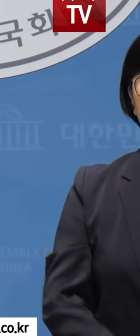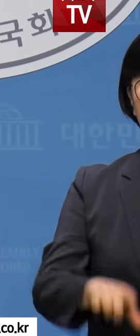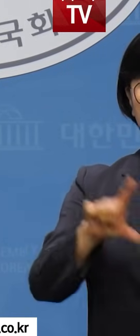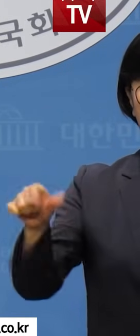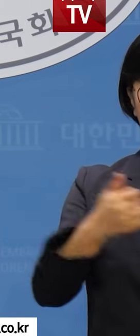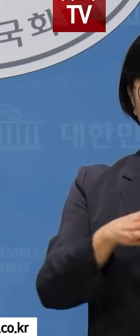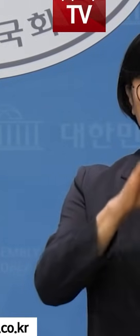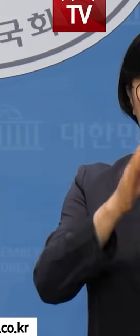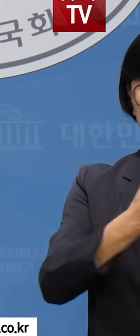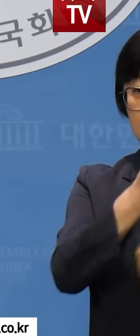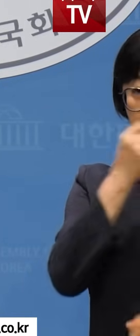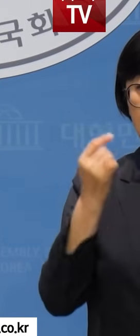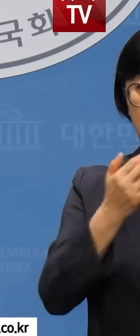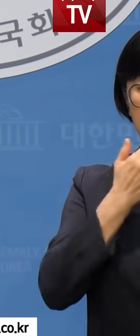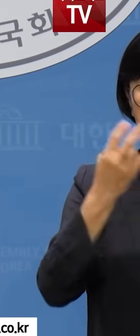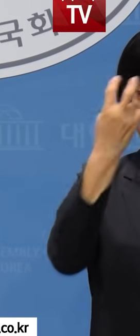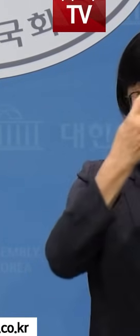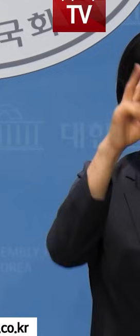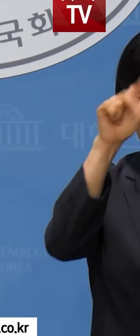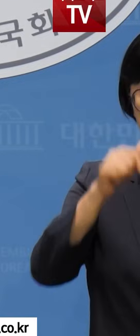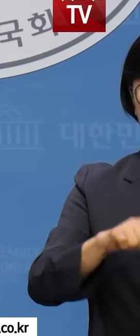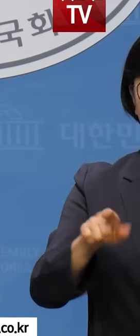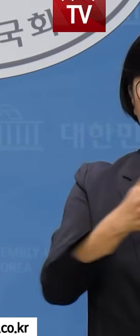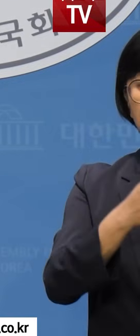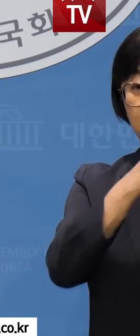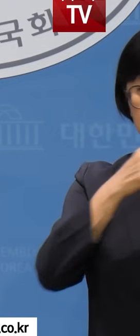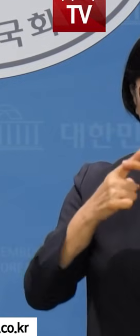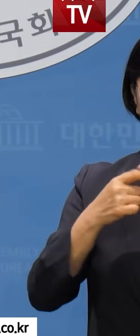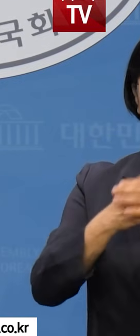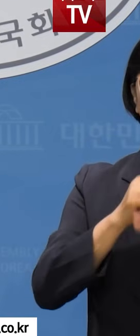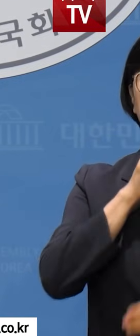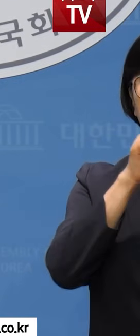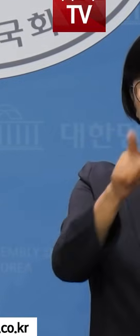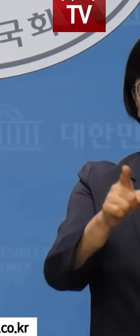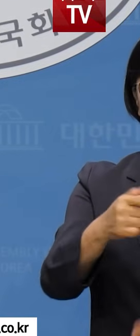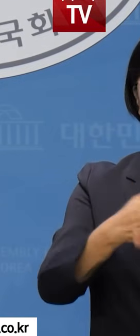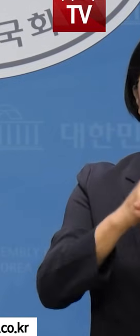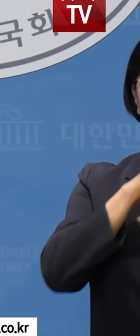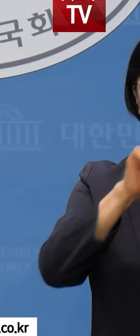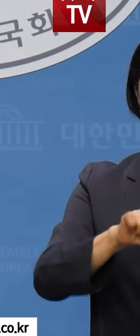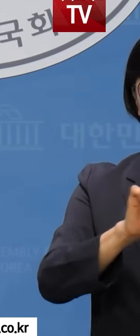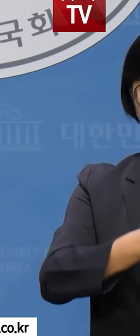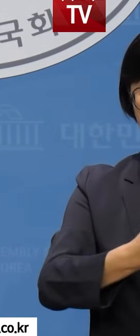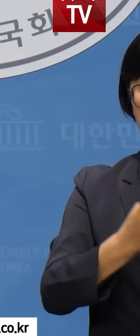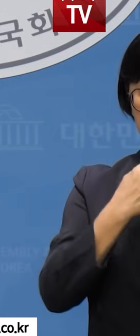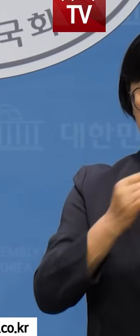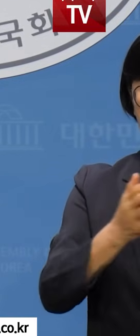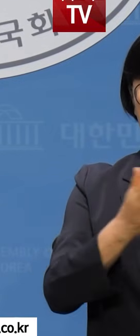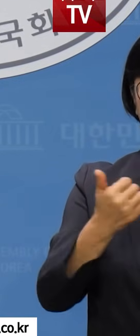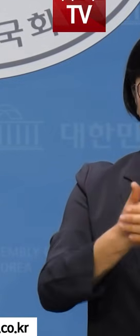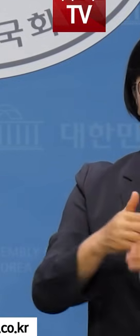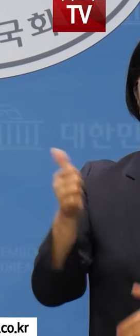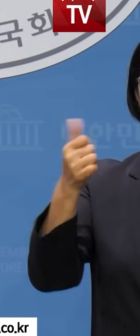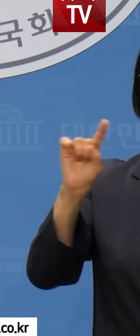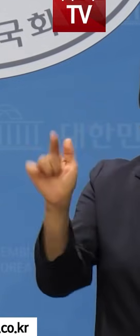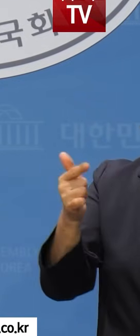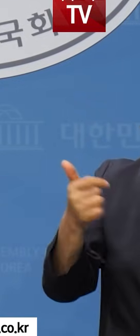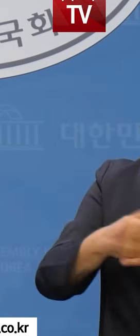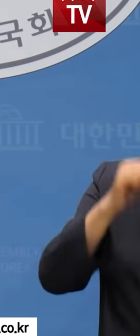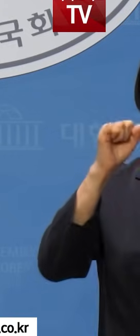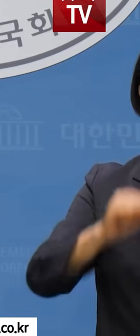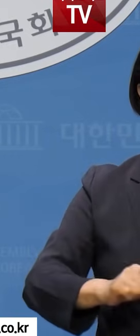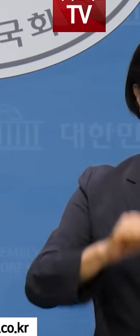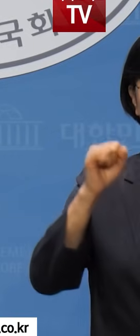객관적인 사실이나 증거도 없이 검찰의 일방적인 주장인 피의 사실을 공표한 피고발인 한동훈의